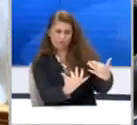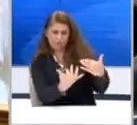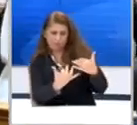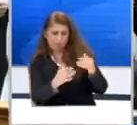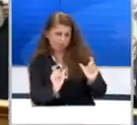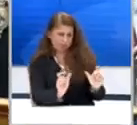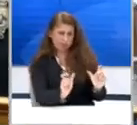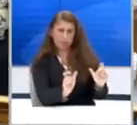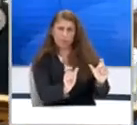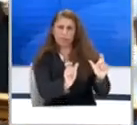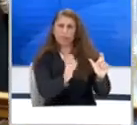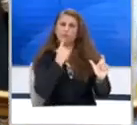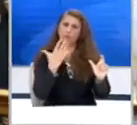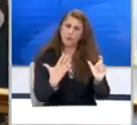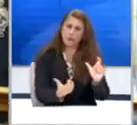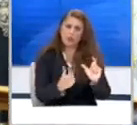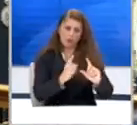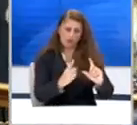κατεναντίον